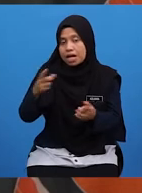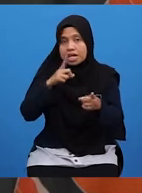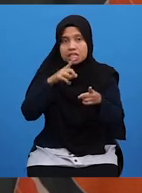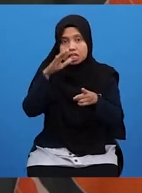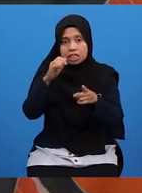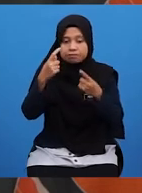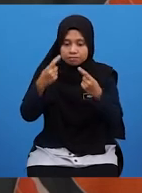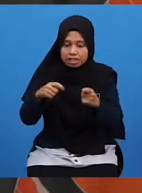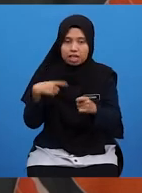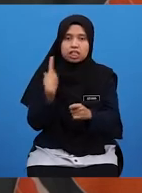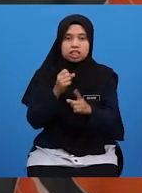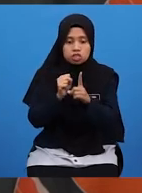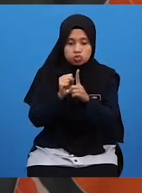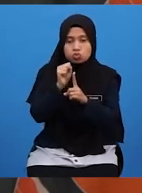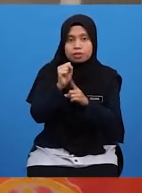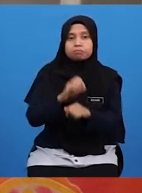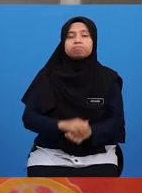telah kita sukat tadi.